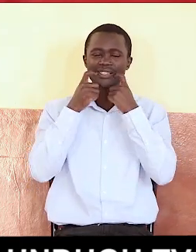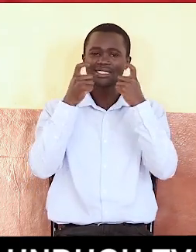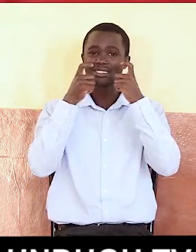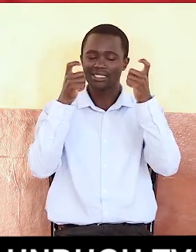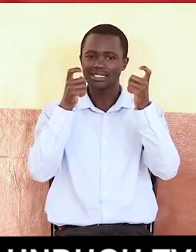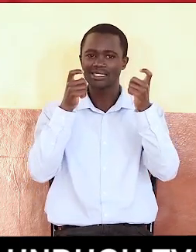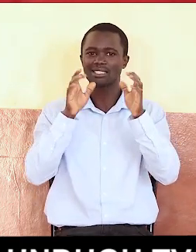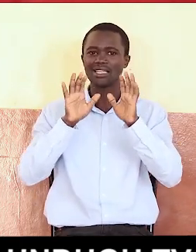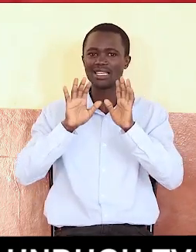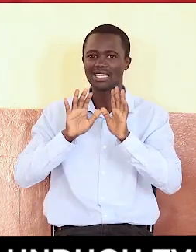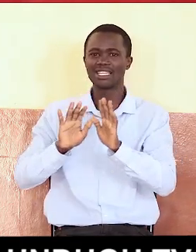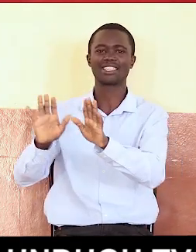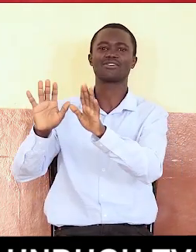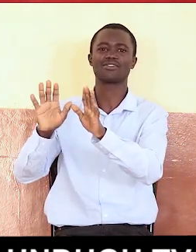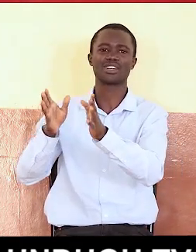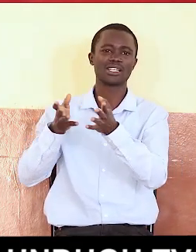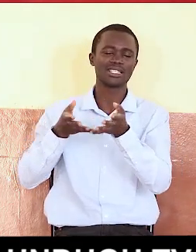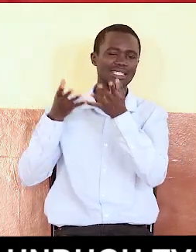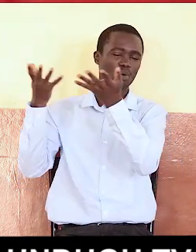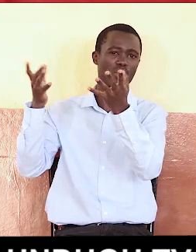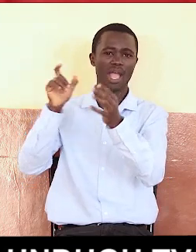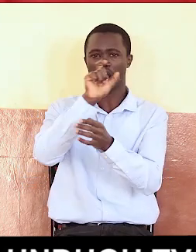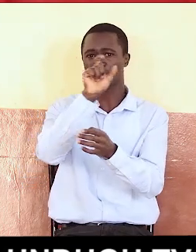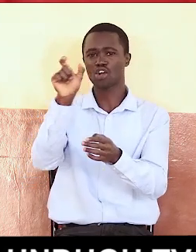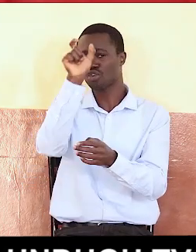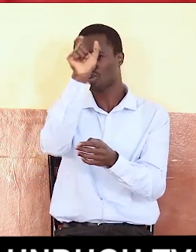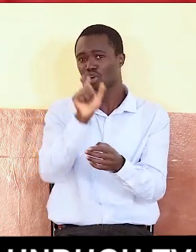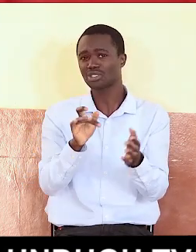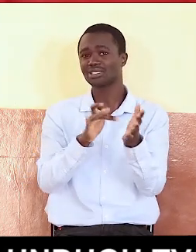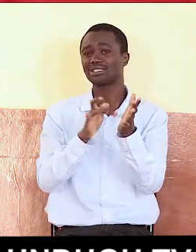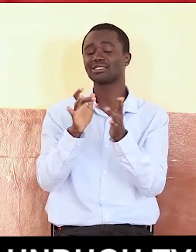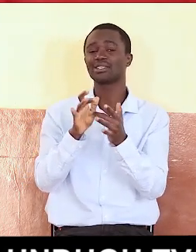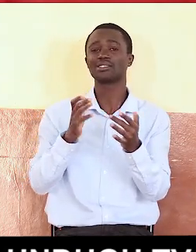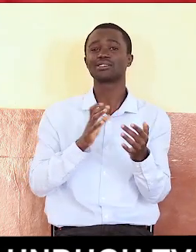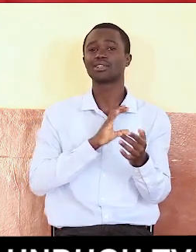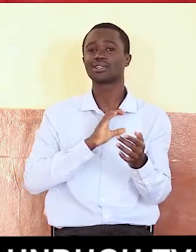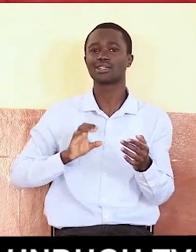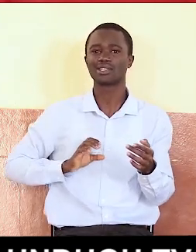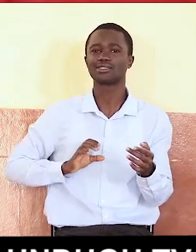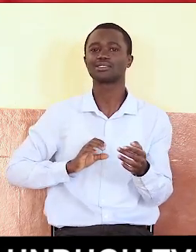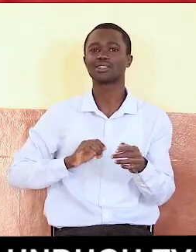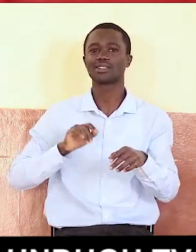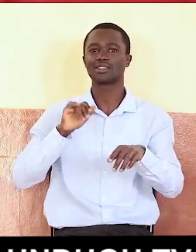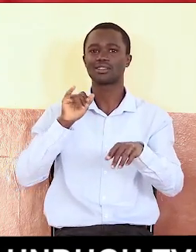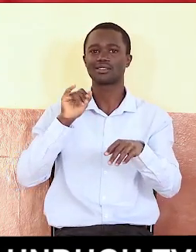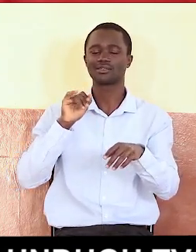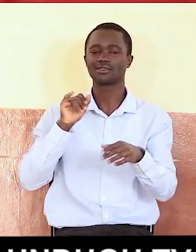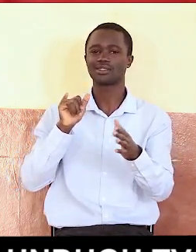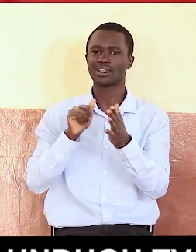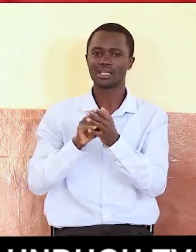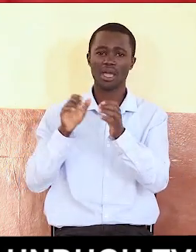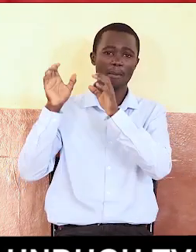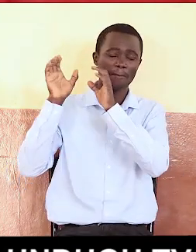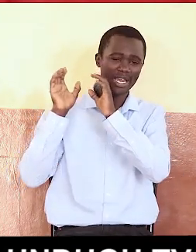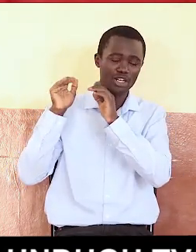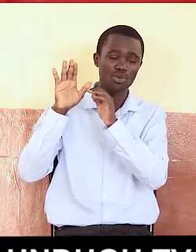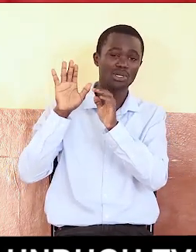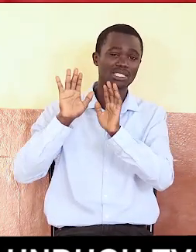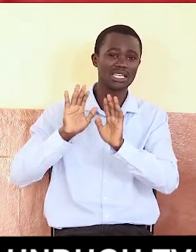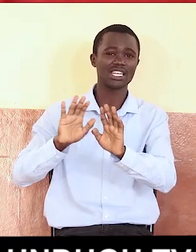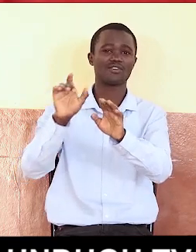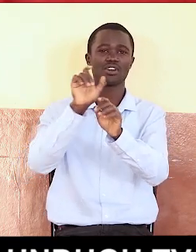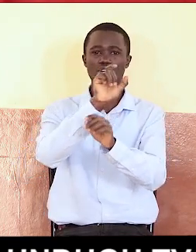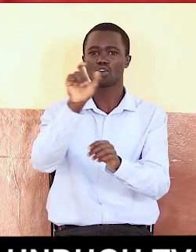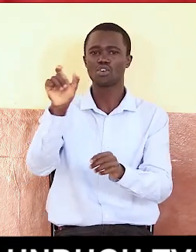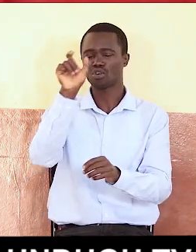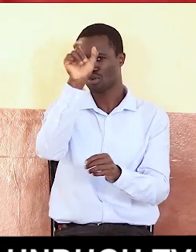zako, unasitwika msalabani, msalaba wa Yesu, ili mzigo wako uachwe kule msalabani